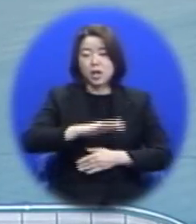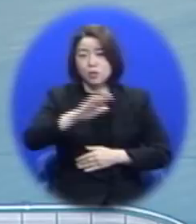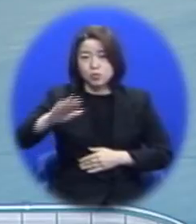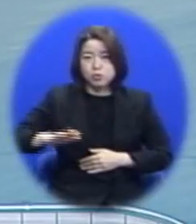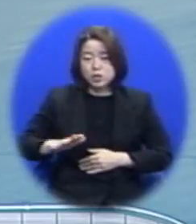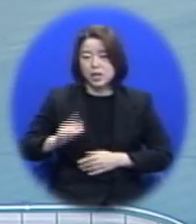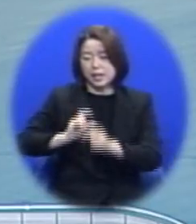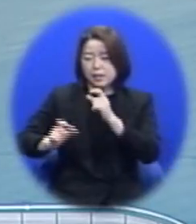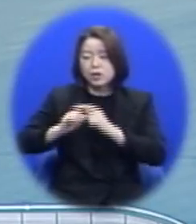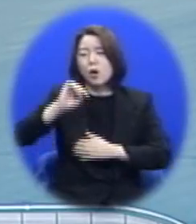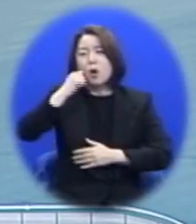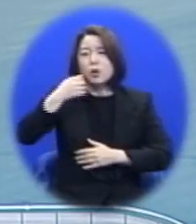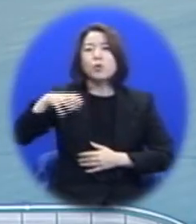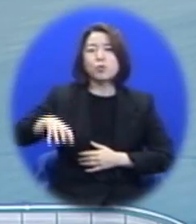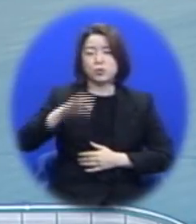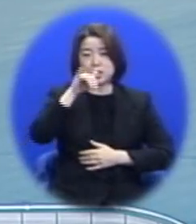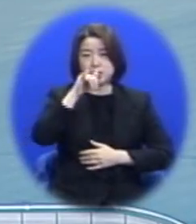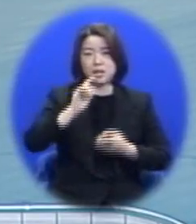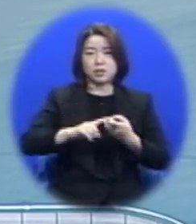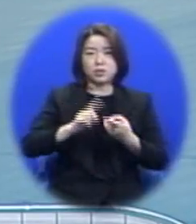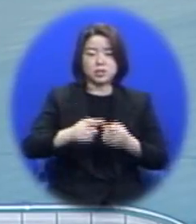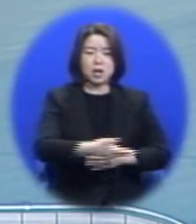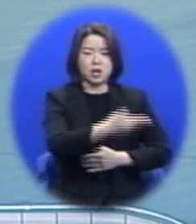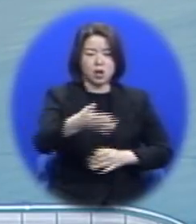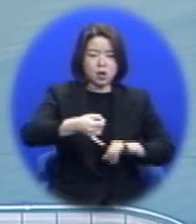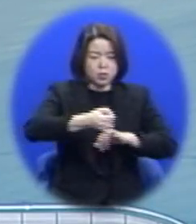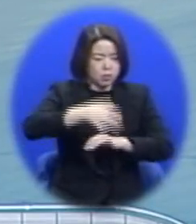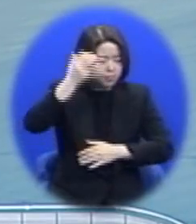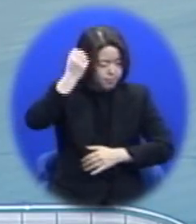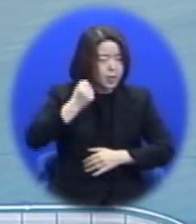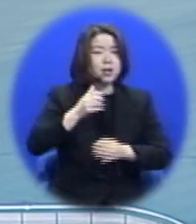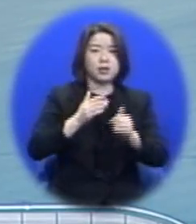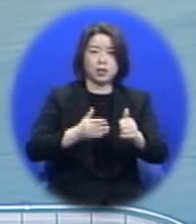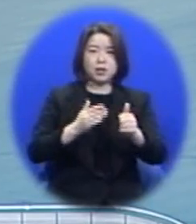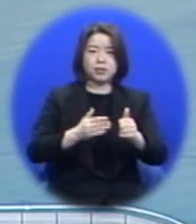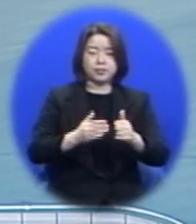더 어려운 곳에 있다. 그 사실을 여러분이 명심해야